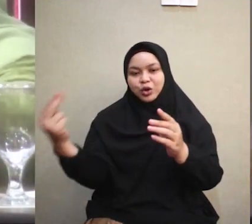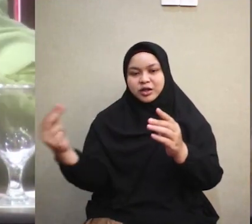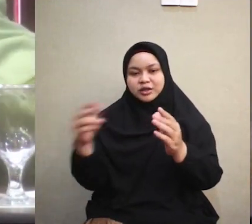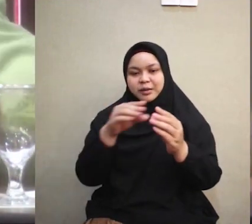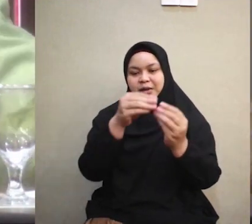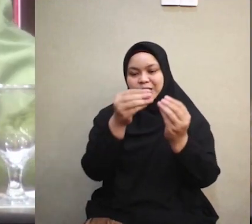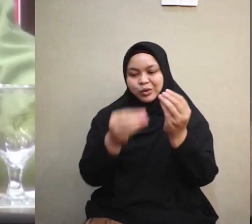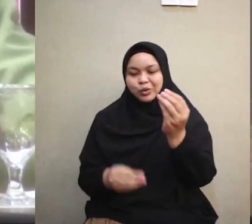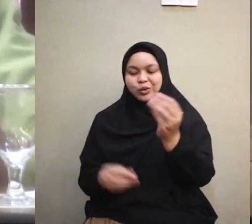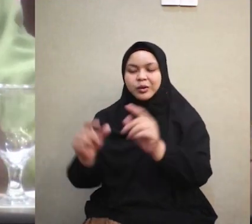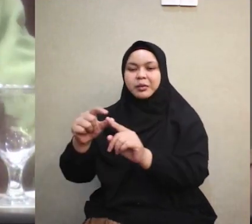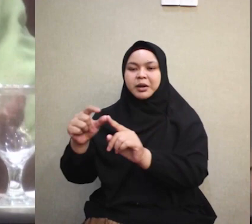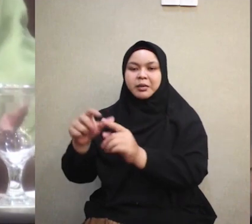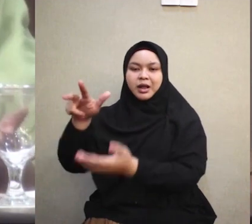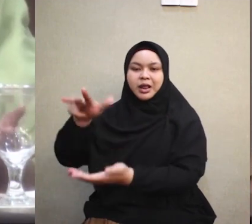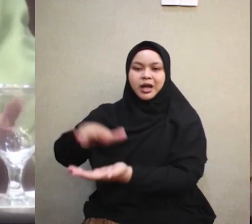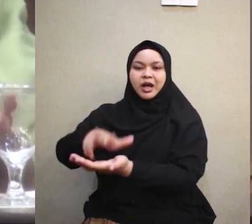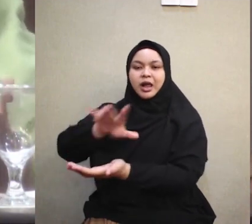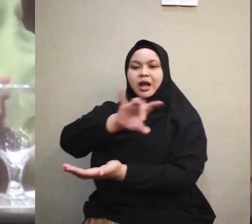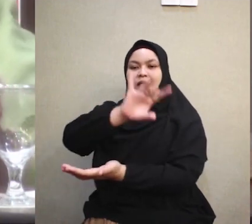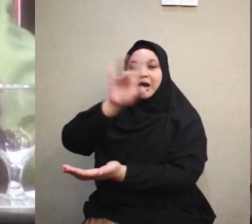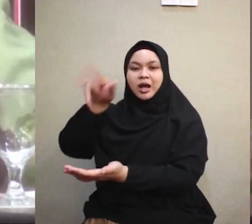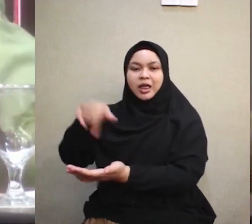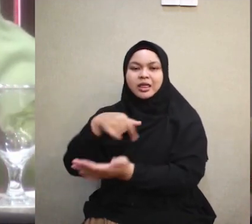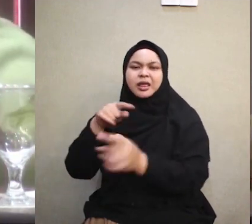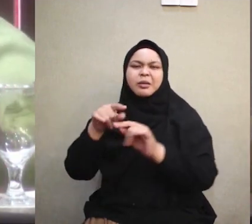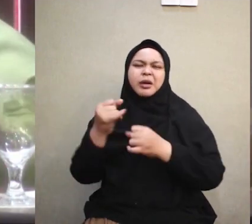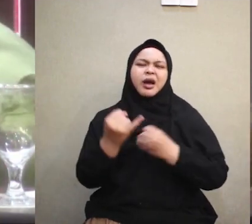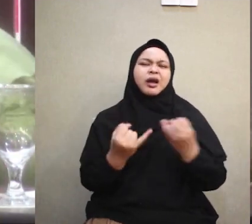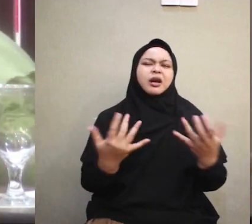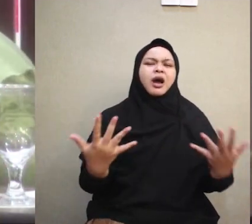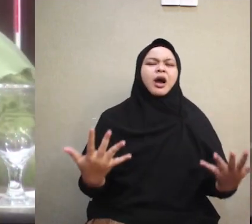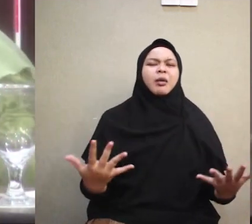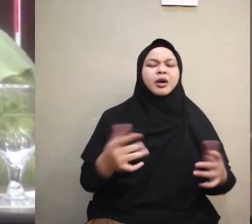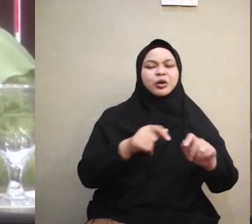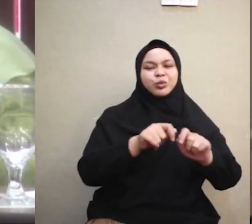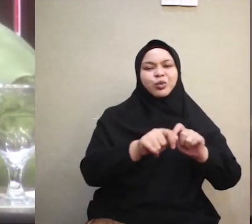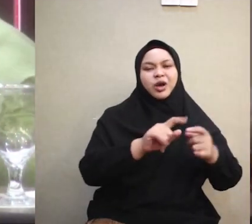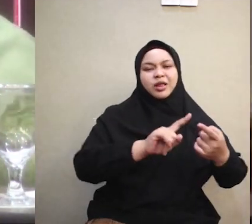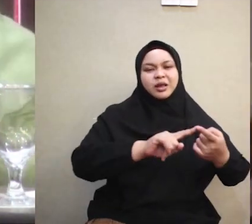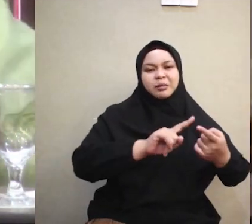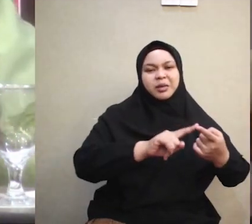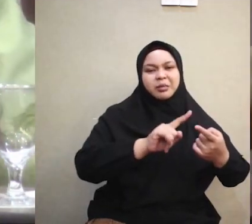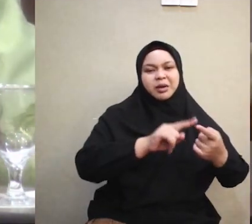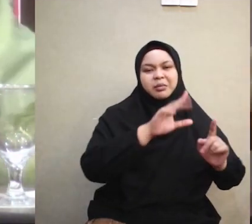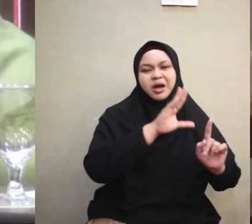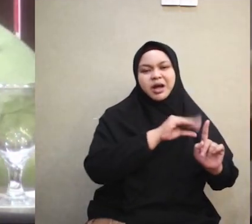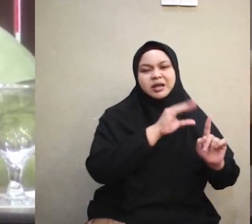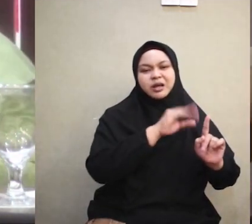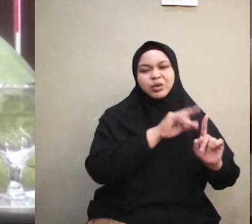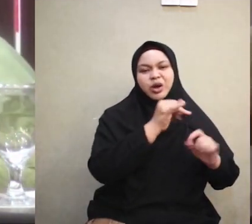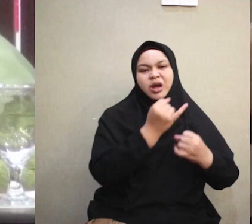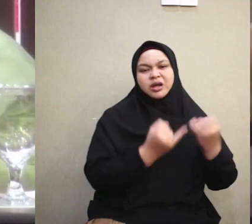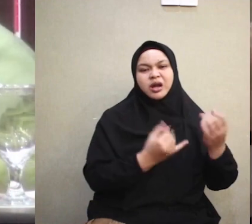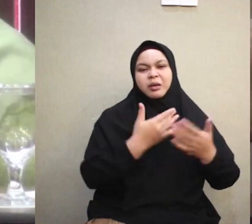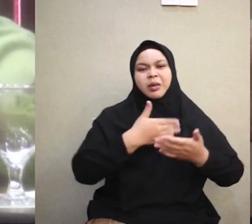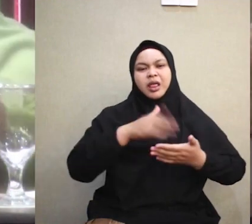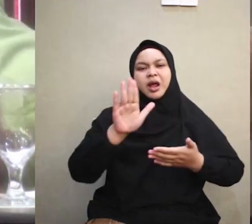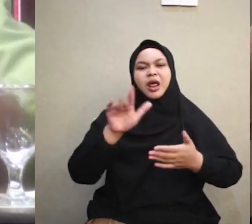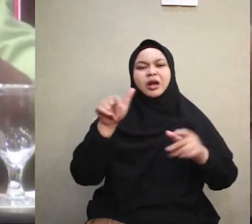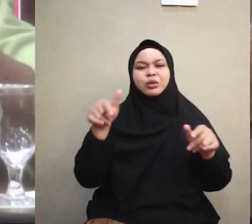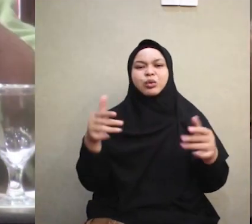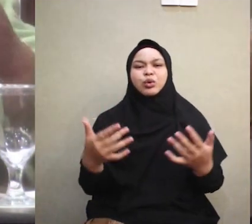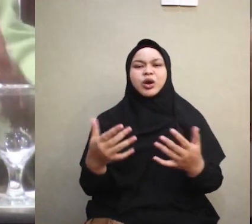dilegalitas dan sebagainya tapi ujung-ujungnya itu digugat oleh kawan-kawan pengacara akhirnya itu dibatalkan sehingga anggaran